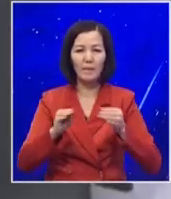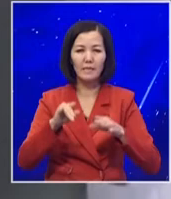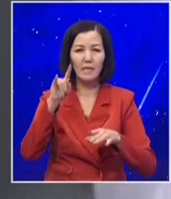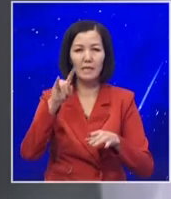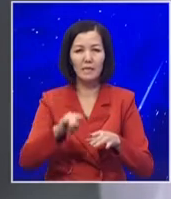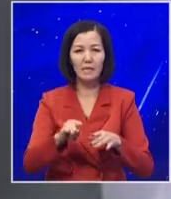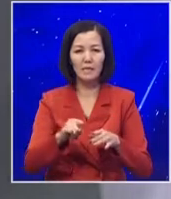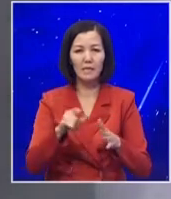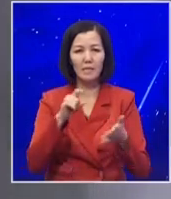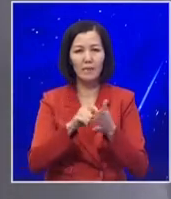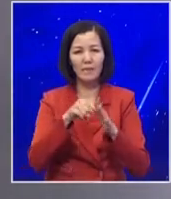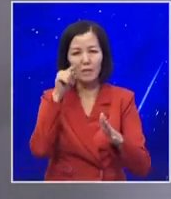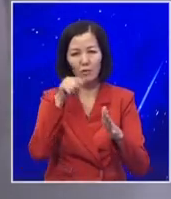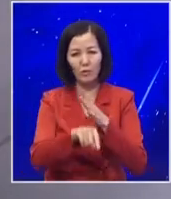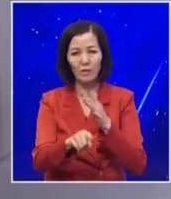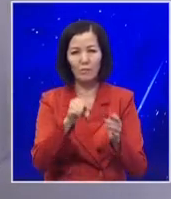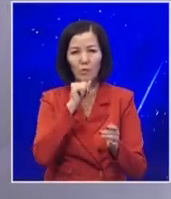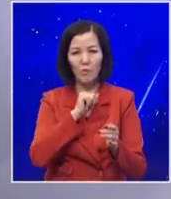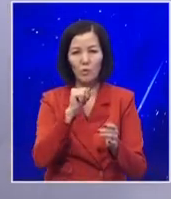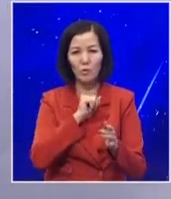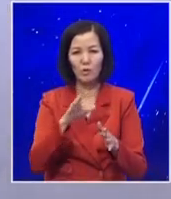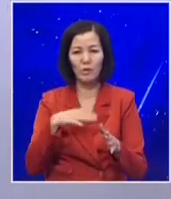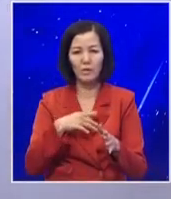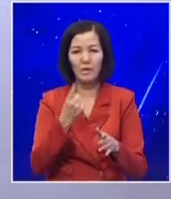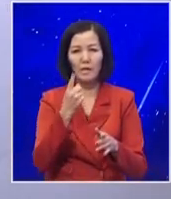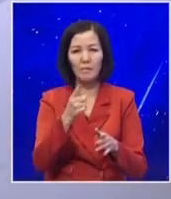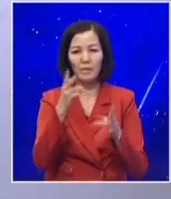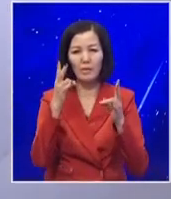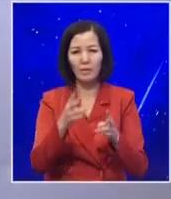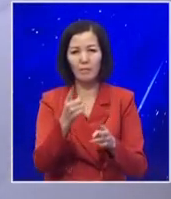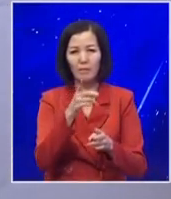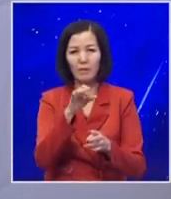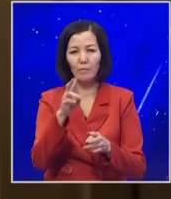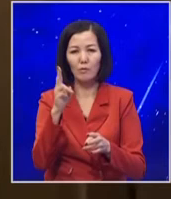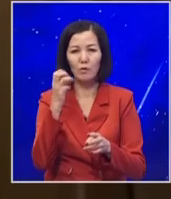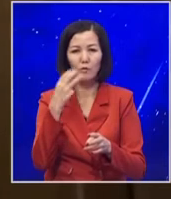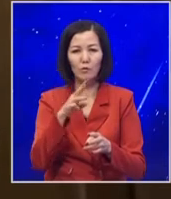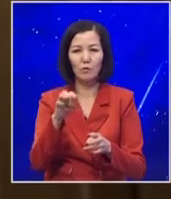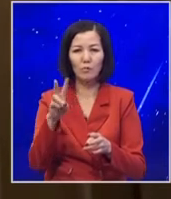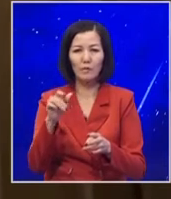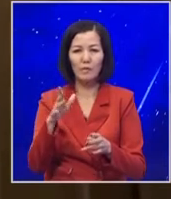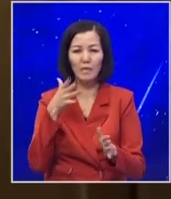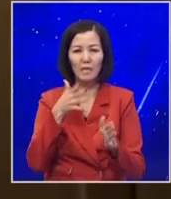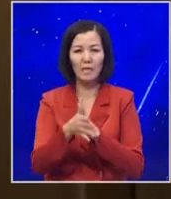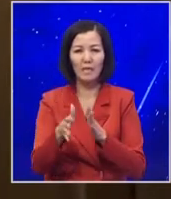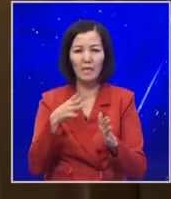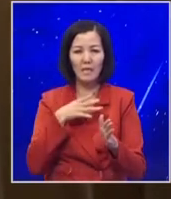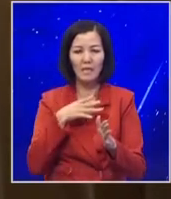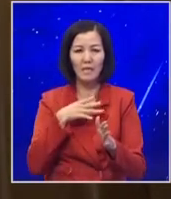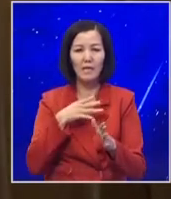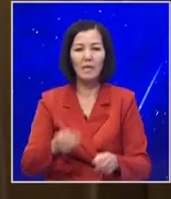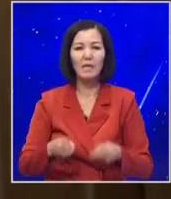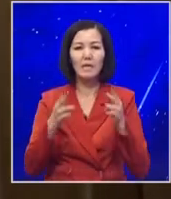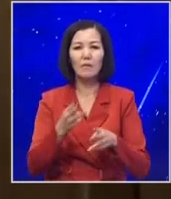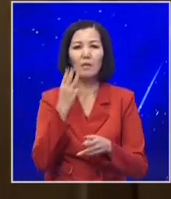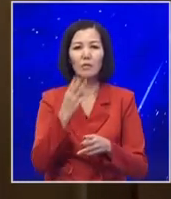арқылы пәтерлерге кіріп ұрлық жасаған. Тек бір жәбірленушіге 1 миллион 235 мың теңге залал келтірген. Криминалдық